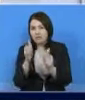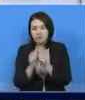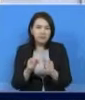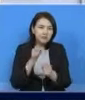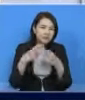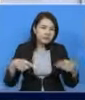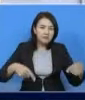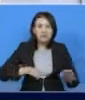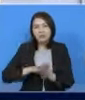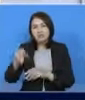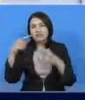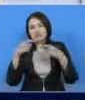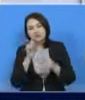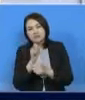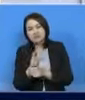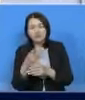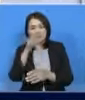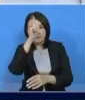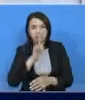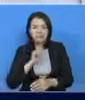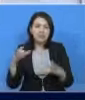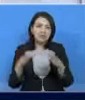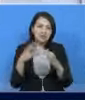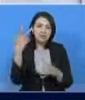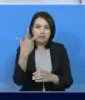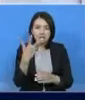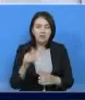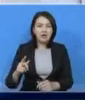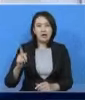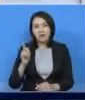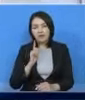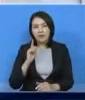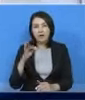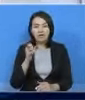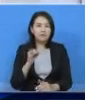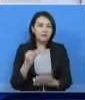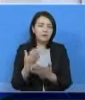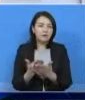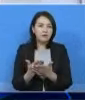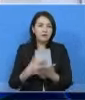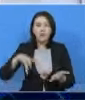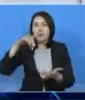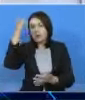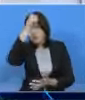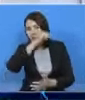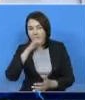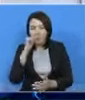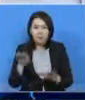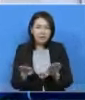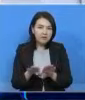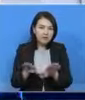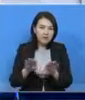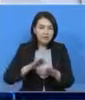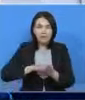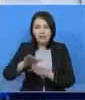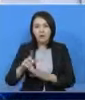задачи. Именно в этом месяце у нас 3 батальона выполняли охрану общественного порядка на протяжении года. И также одна рота у нас